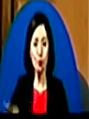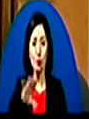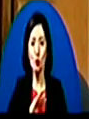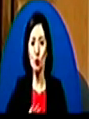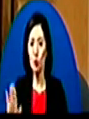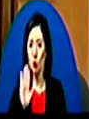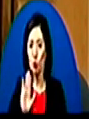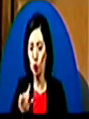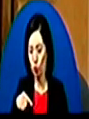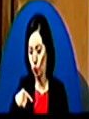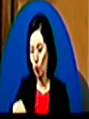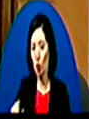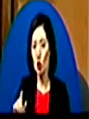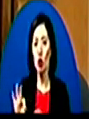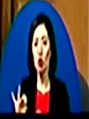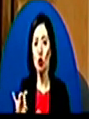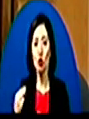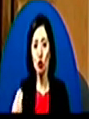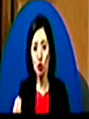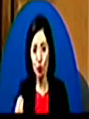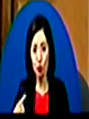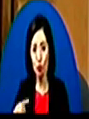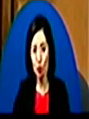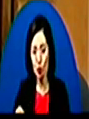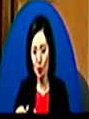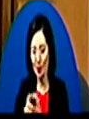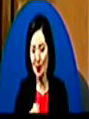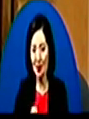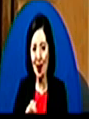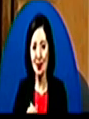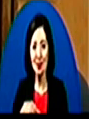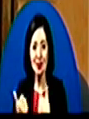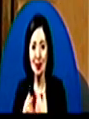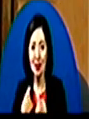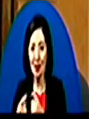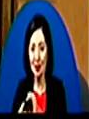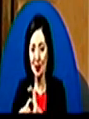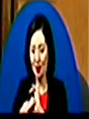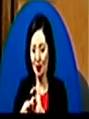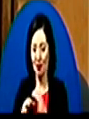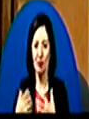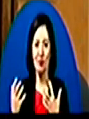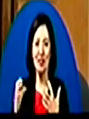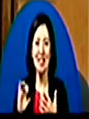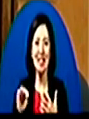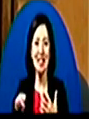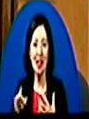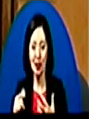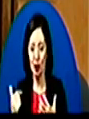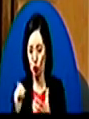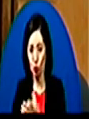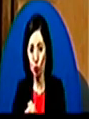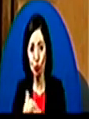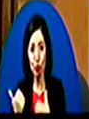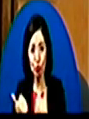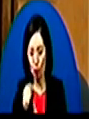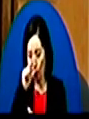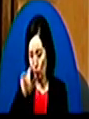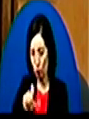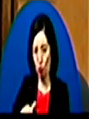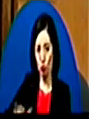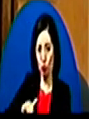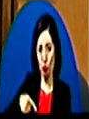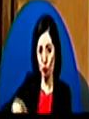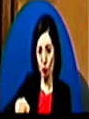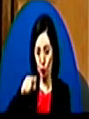өрш, бидний хамгийн ойр дотны найрсаг хэлцээтэй, стратегийч дүүжлэлтэй Оросын ард түмэндээ бас Монгол улсын ард түмэн, Монголын ард